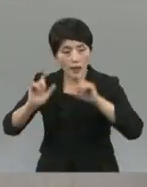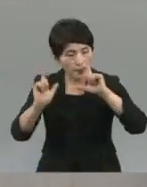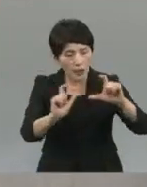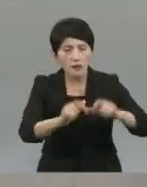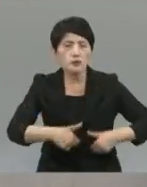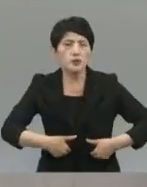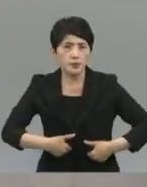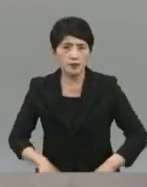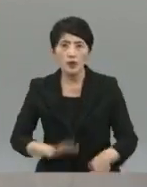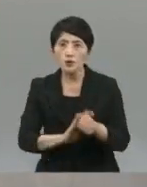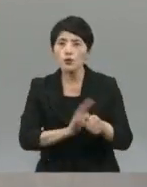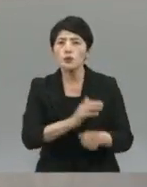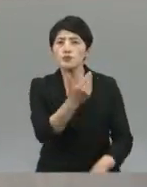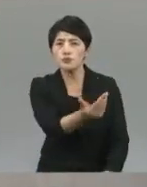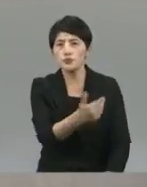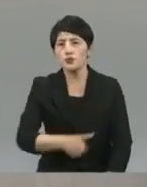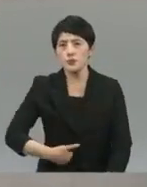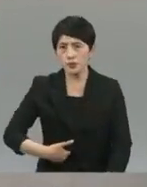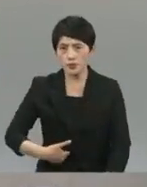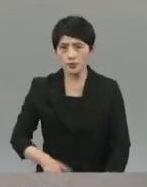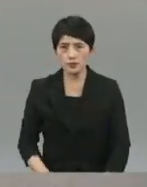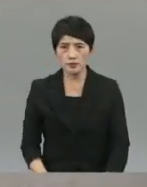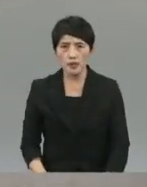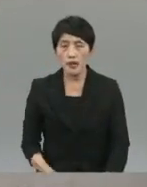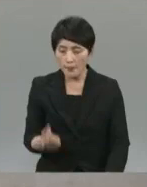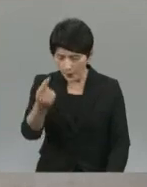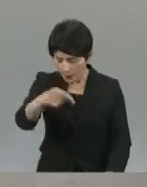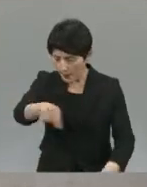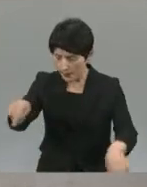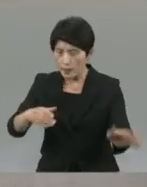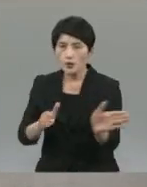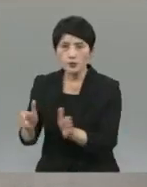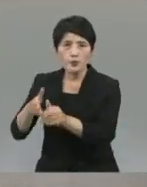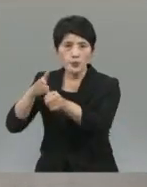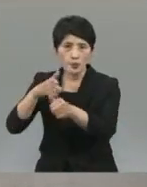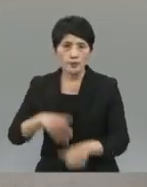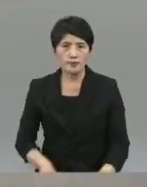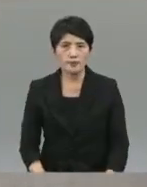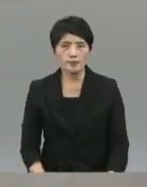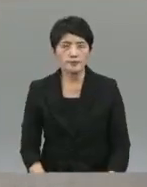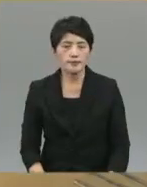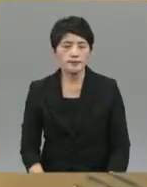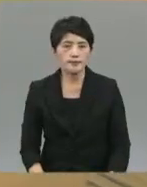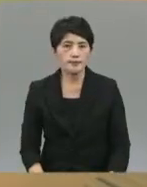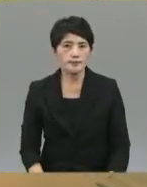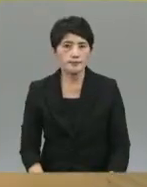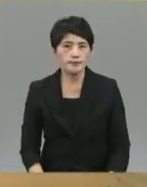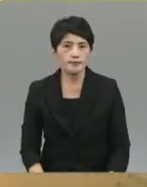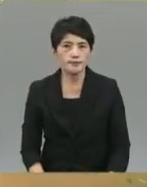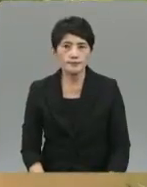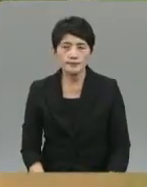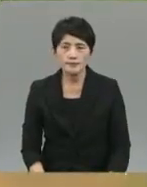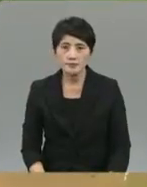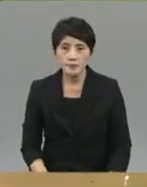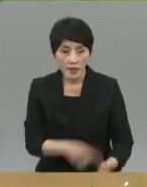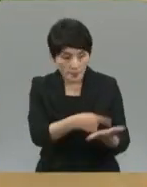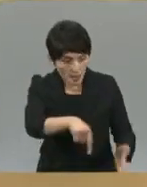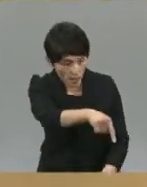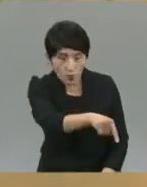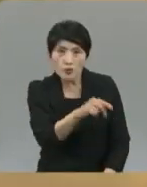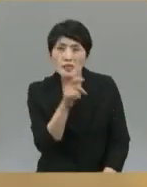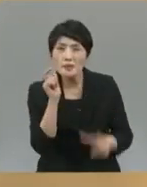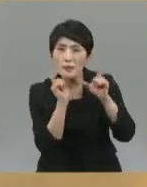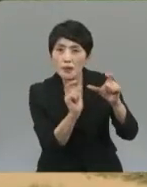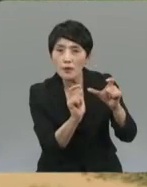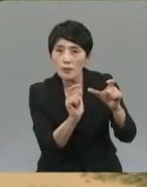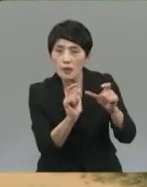huy động mọi phương tiện chính sách bao gồm cả việc tuyên bố khu vực thảm họa đặc biệt khu vực thảm họa đặc biệt là khu vực được